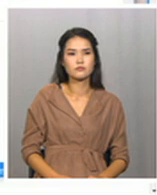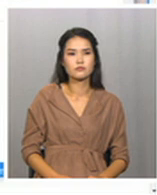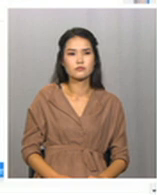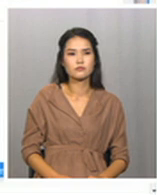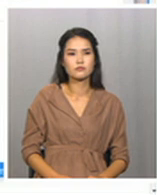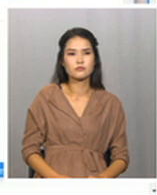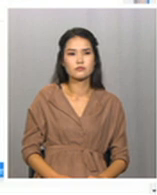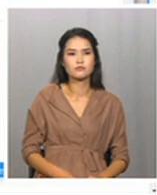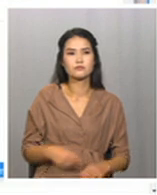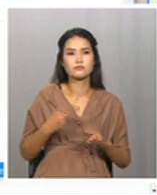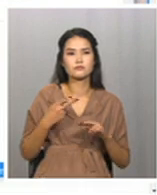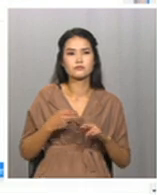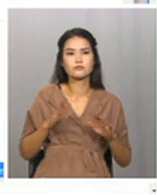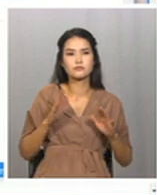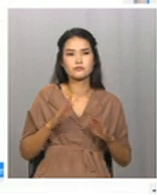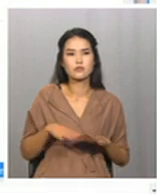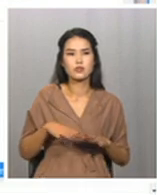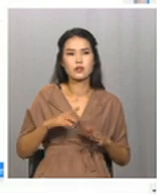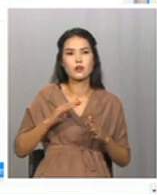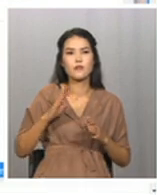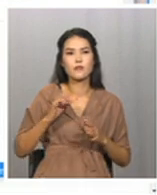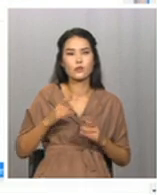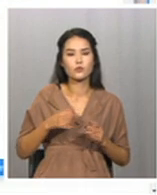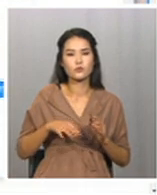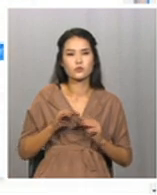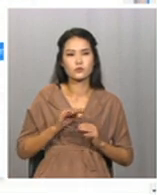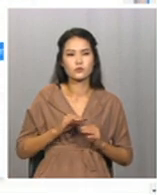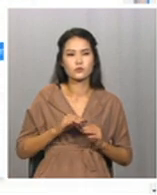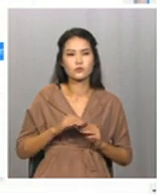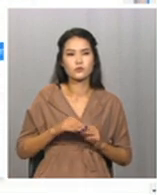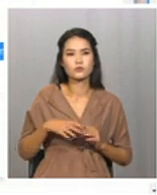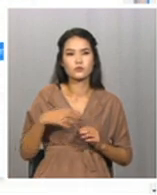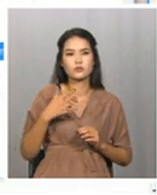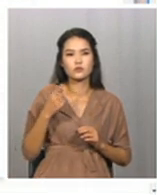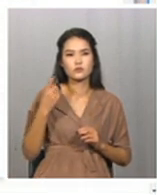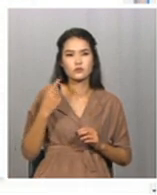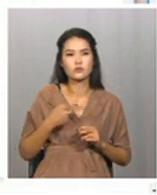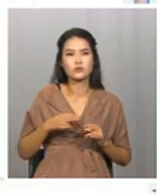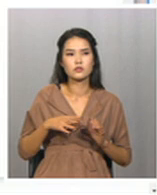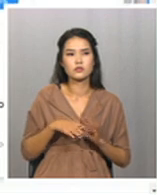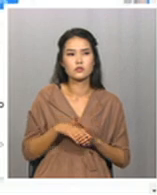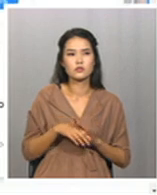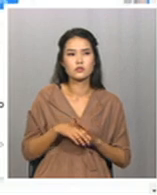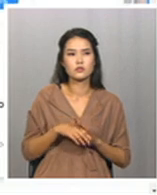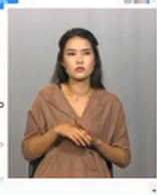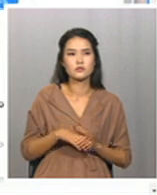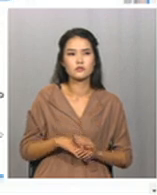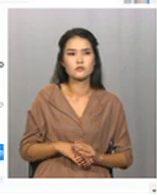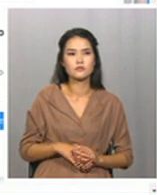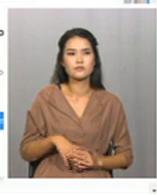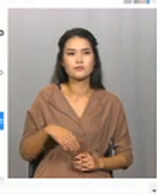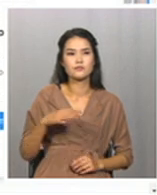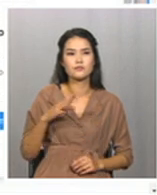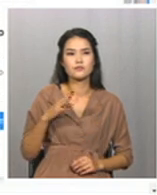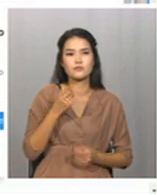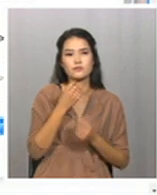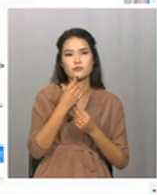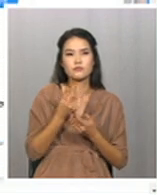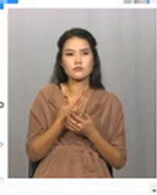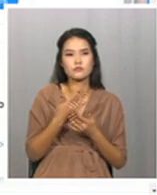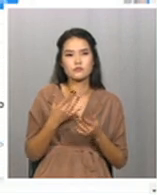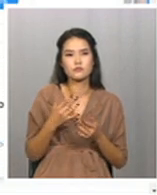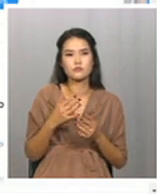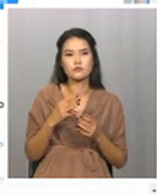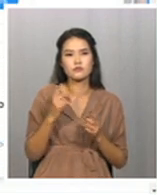Біз бұл жерде осы Wix AppMarket-тің бар екендігін және оның іс-әрекетте